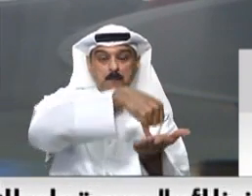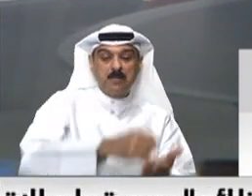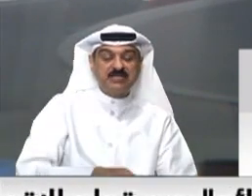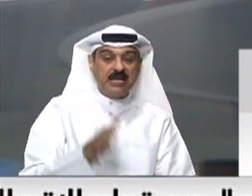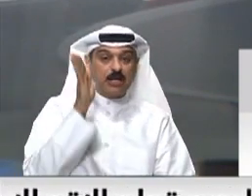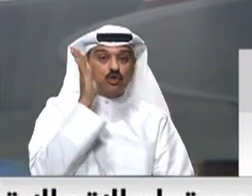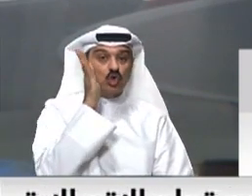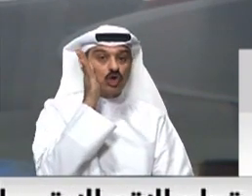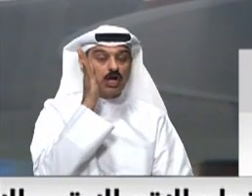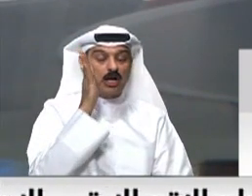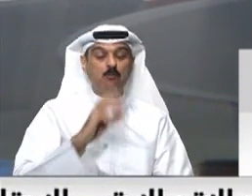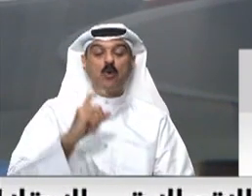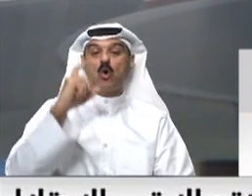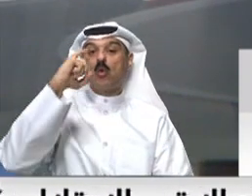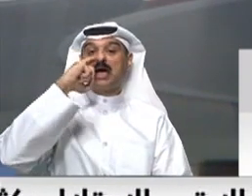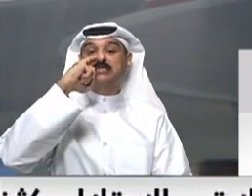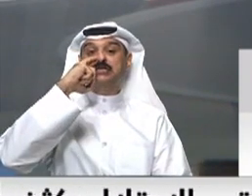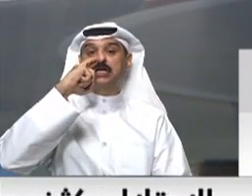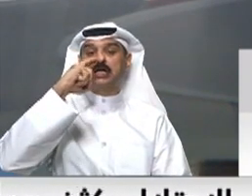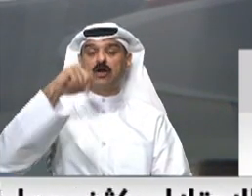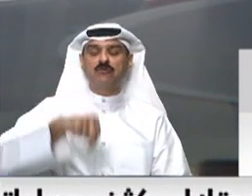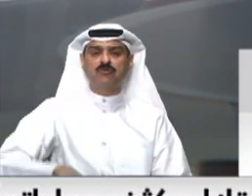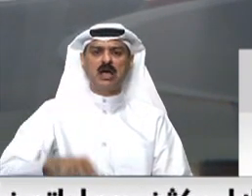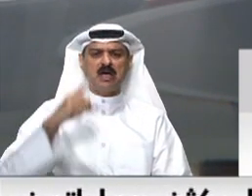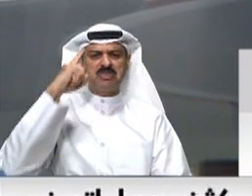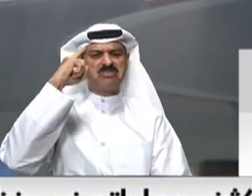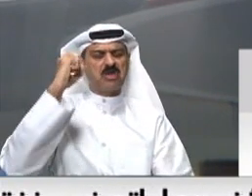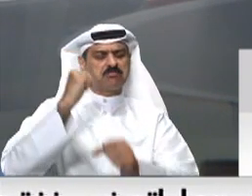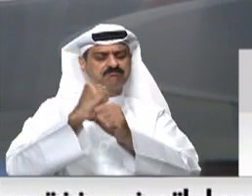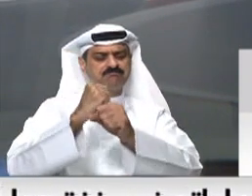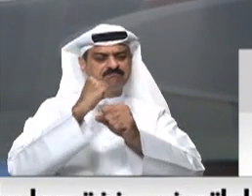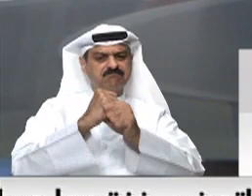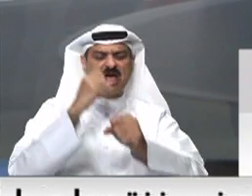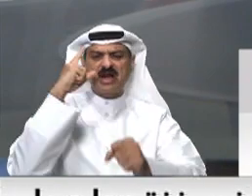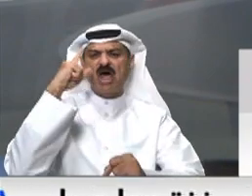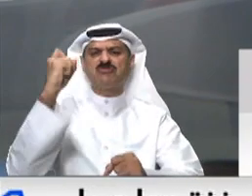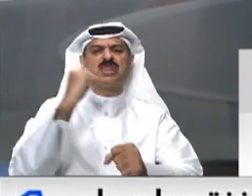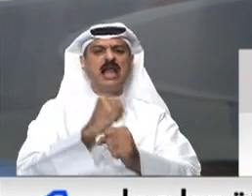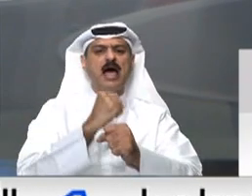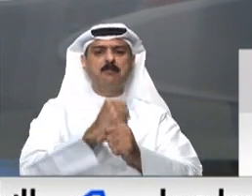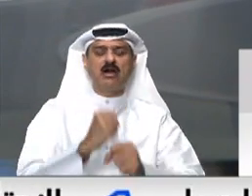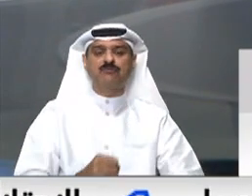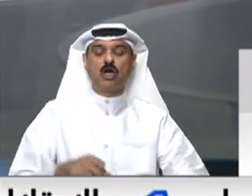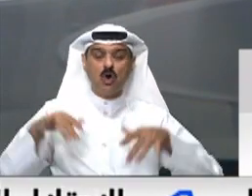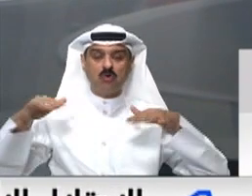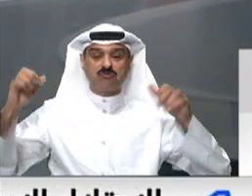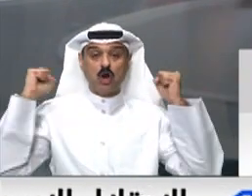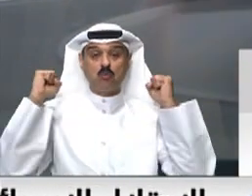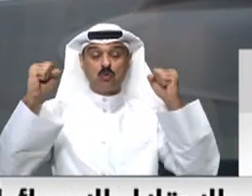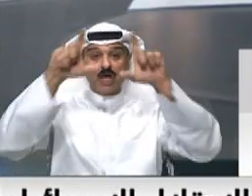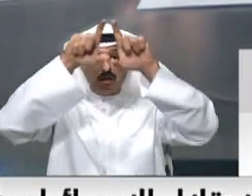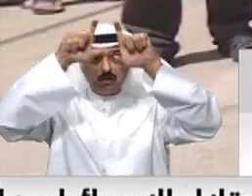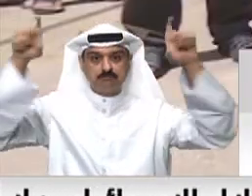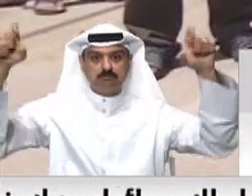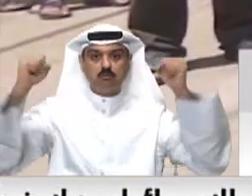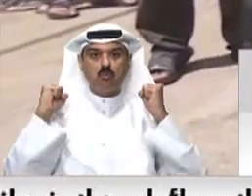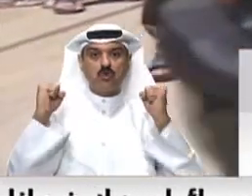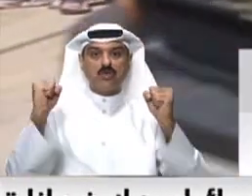عاما. كما تواصلت المظاهرات المنددة بالحرب الإسرائيلية المتواصلة ضد قطاع غزة.